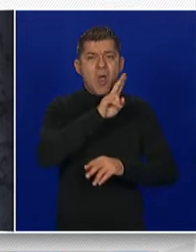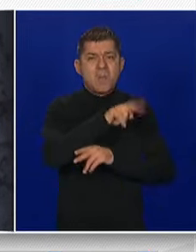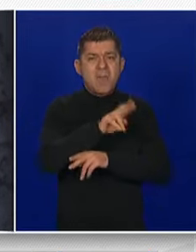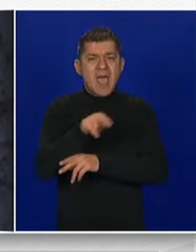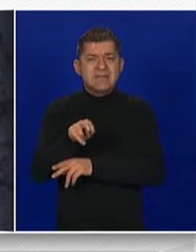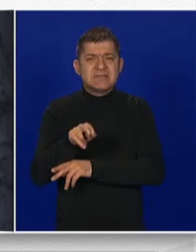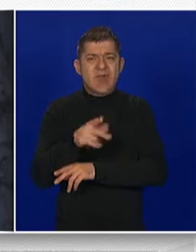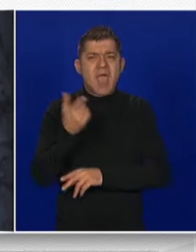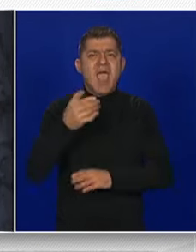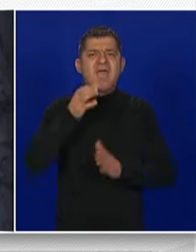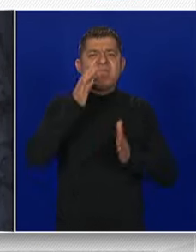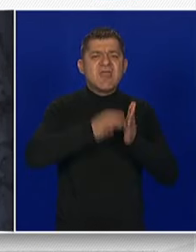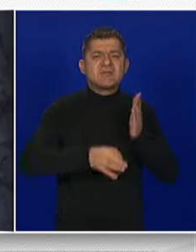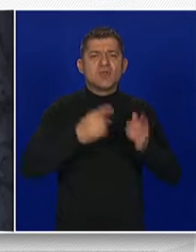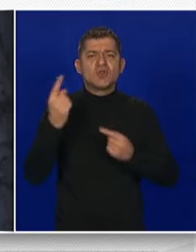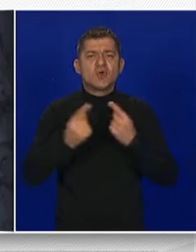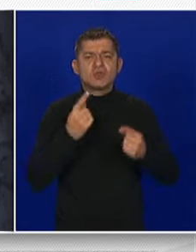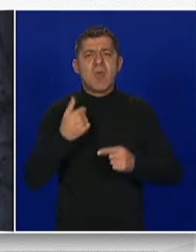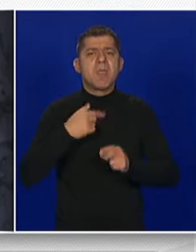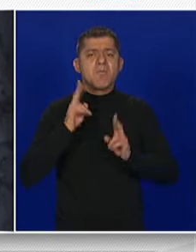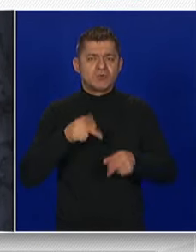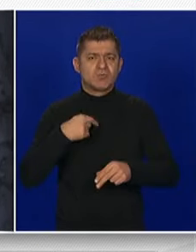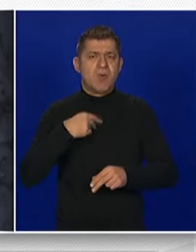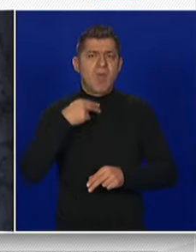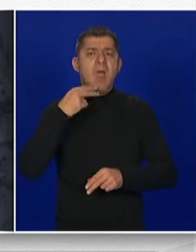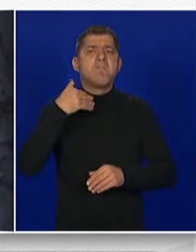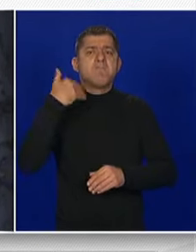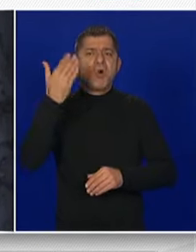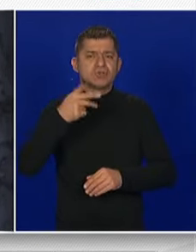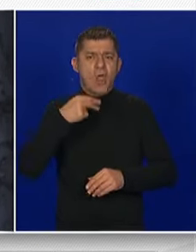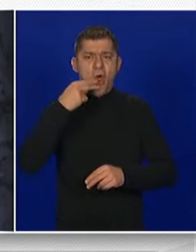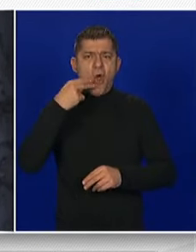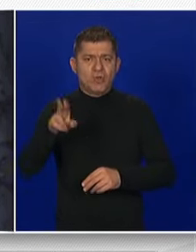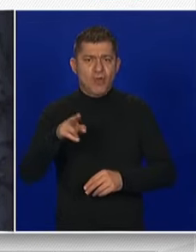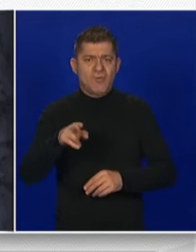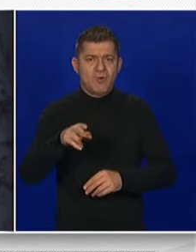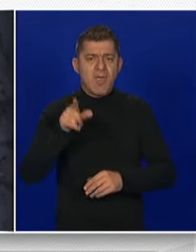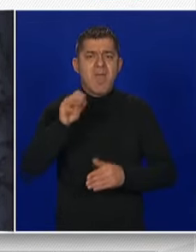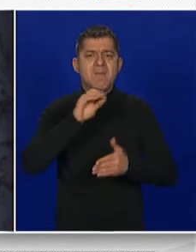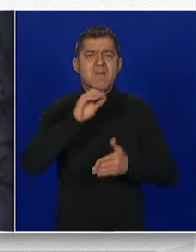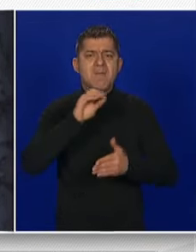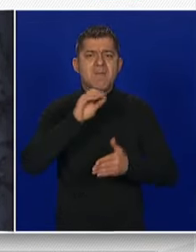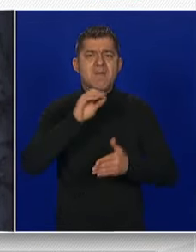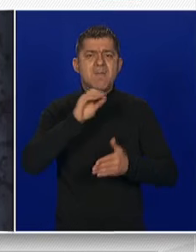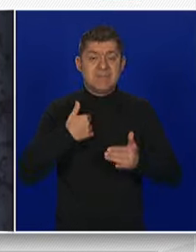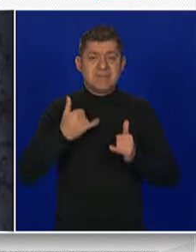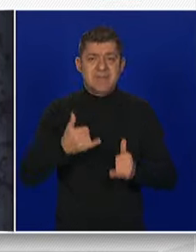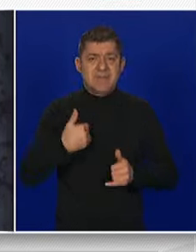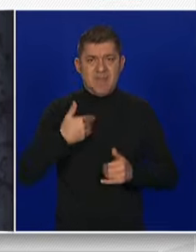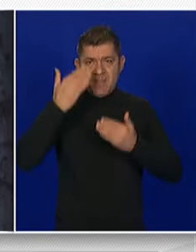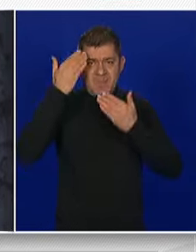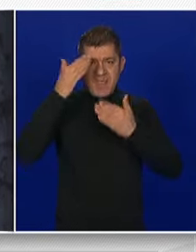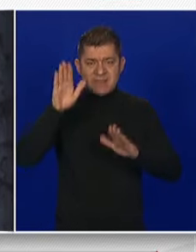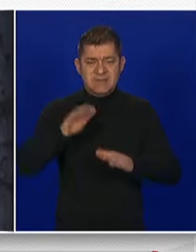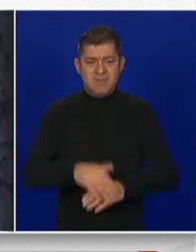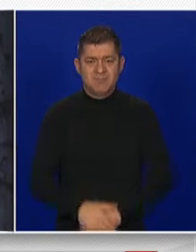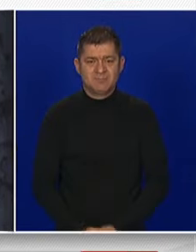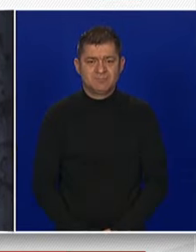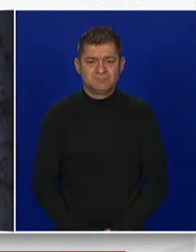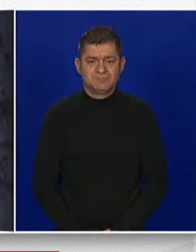vjerski događaji, tako vam možemo i na ovo pitanje naknadno odgovoriti pismenim putem. Ja ga nemam odgovor u ovom